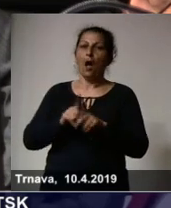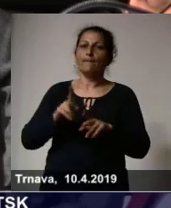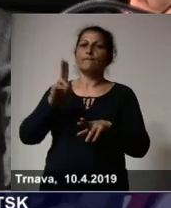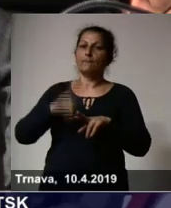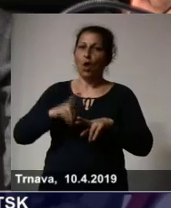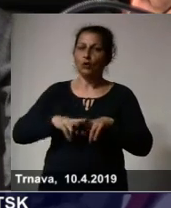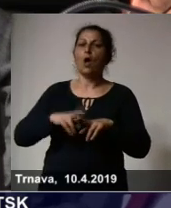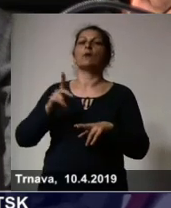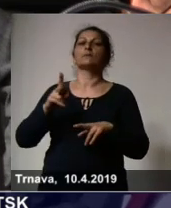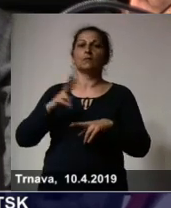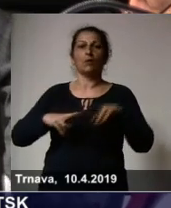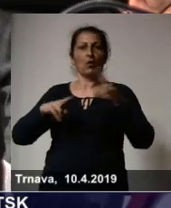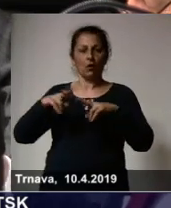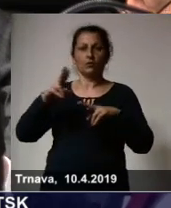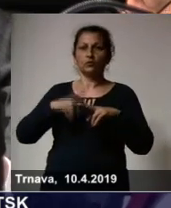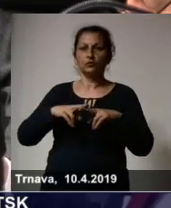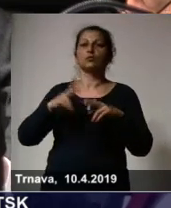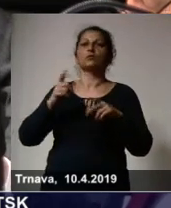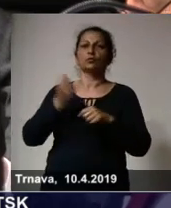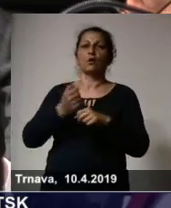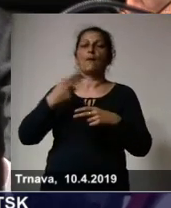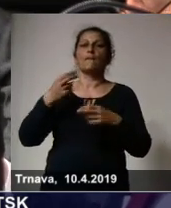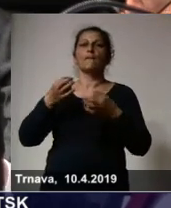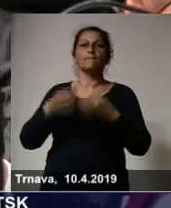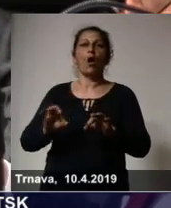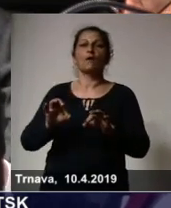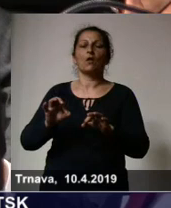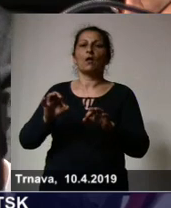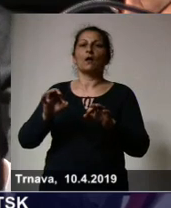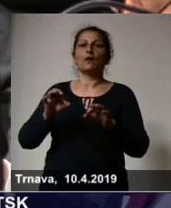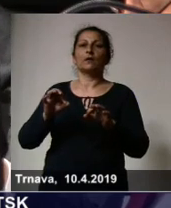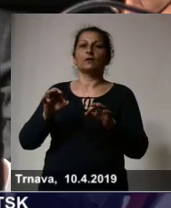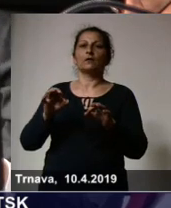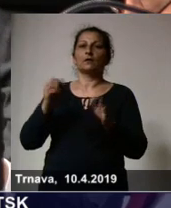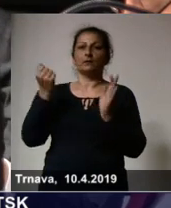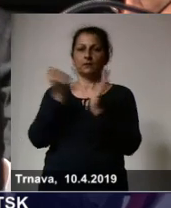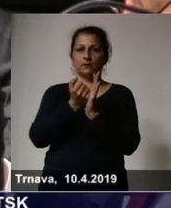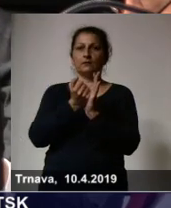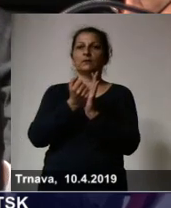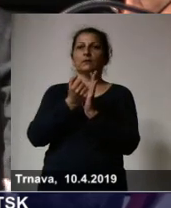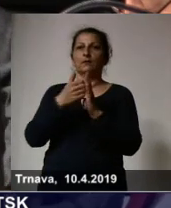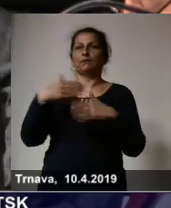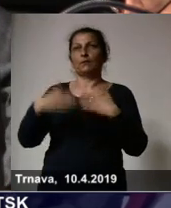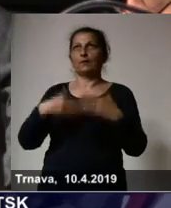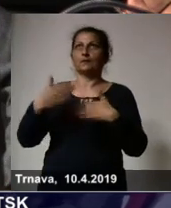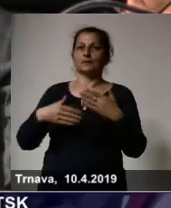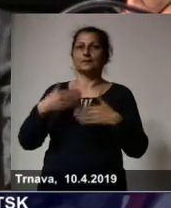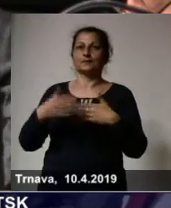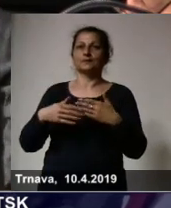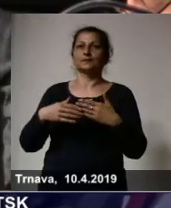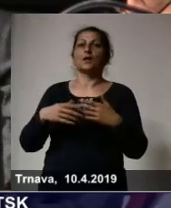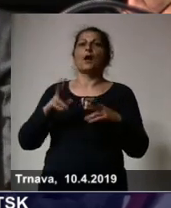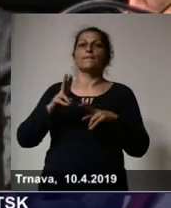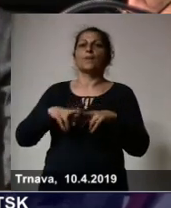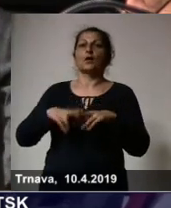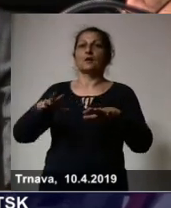prebiehať technicky povoľovací proces. Z vyššie uvedených dôvodov navrhuje odbor dopravnej politiky